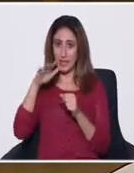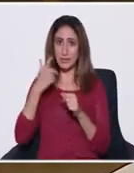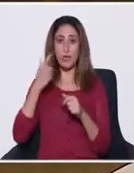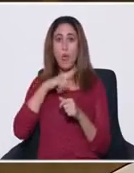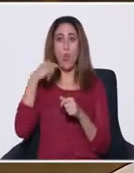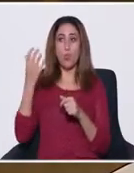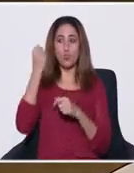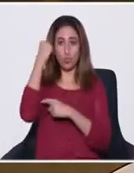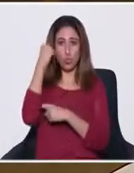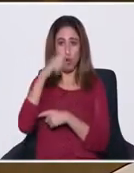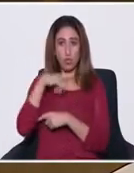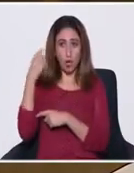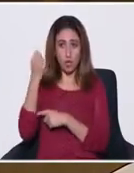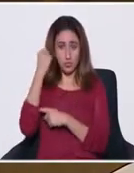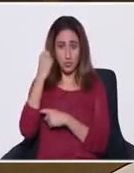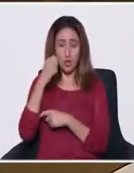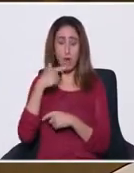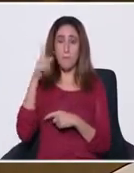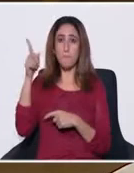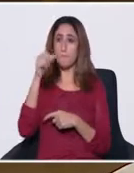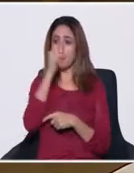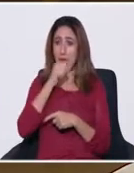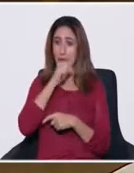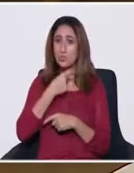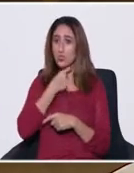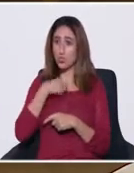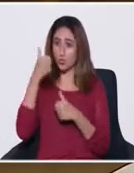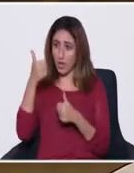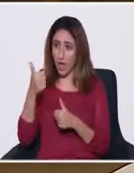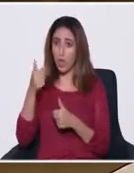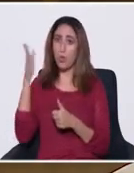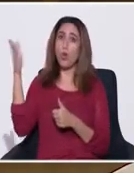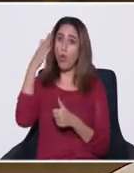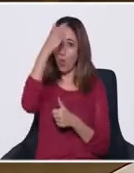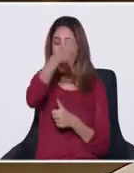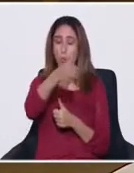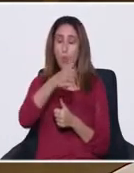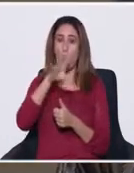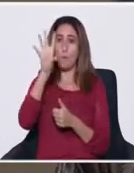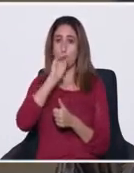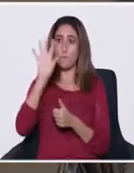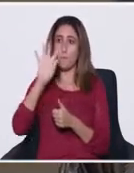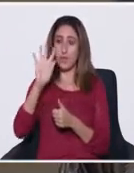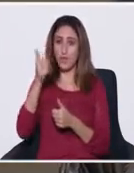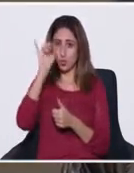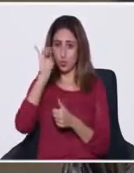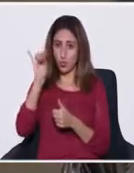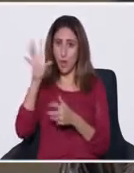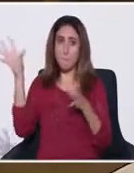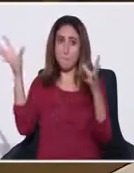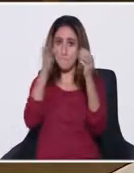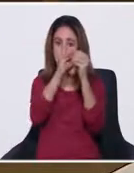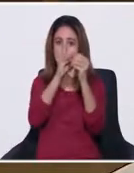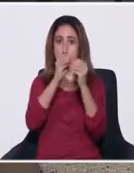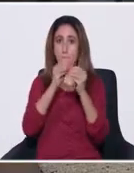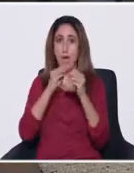القدرات الخاصه عنده موهبه الغناء بشكل جميل جدا، ممكن الفنان الجميل هشام جمال يضمه لفرقه وندرز